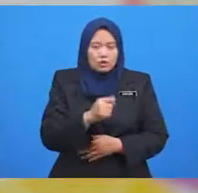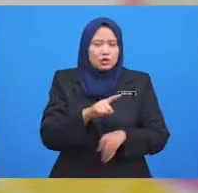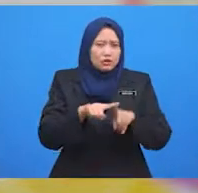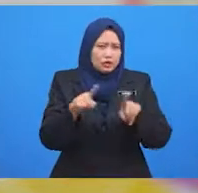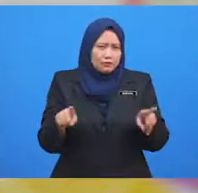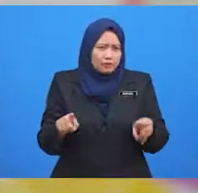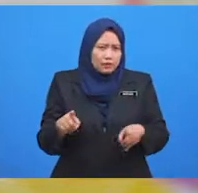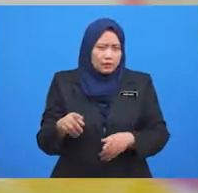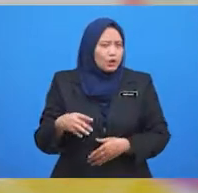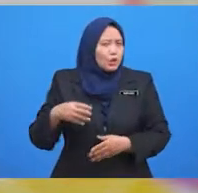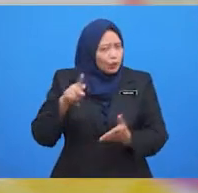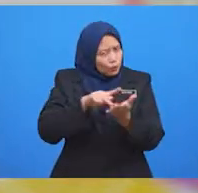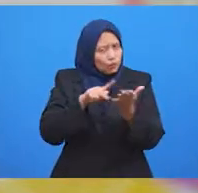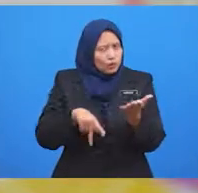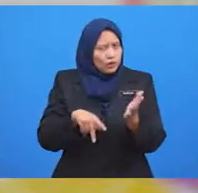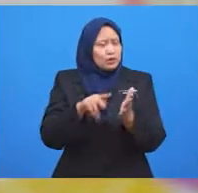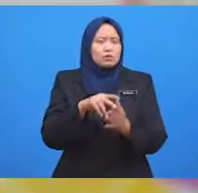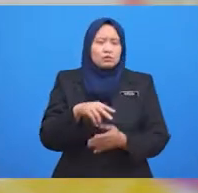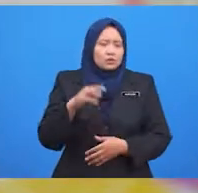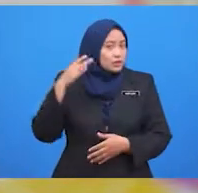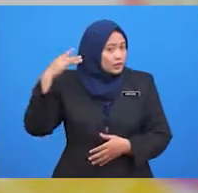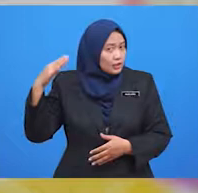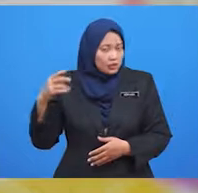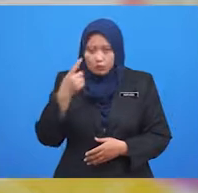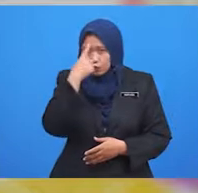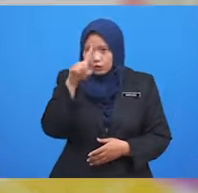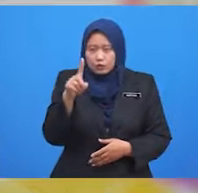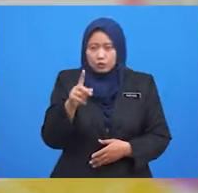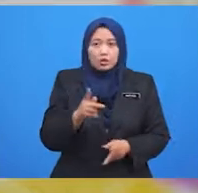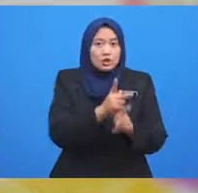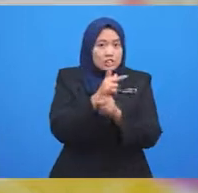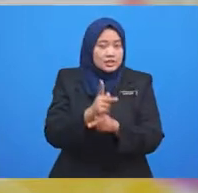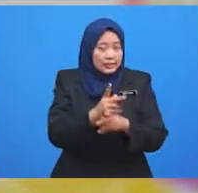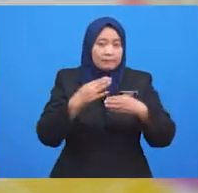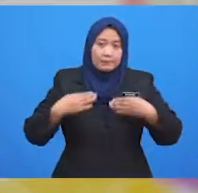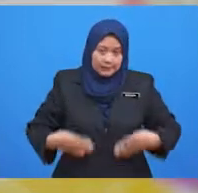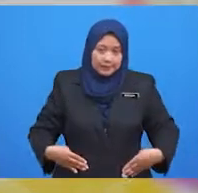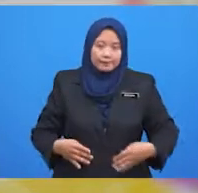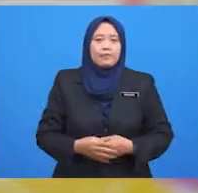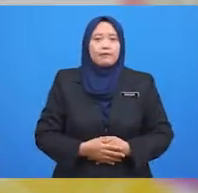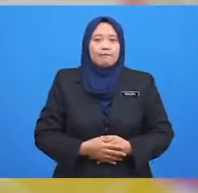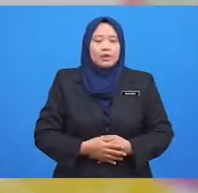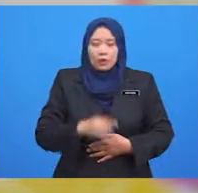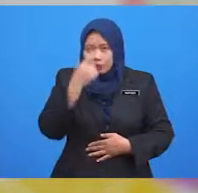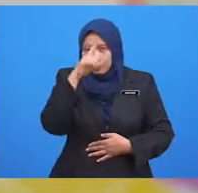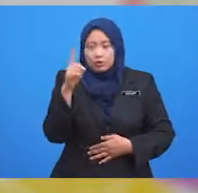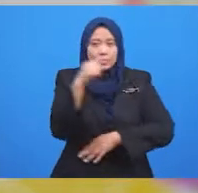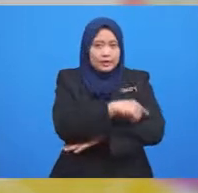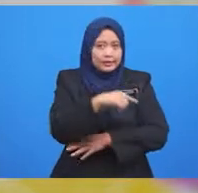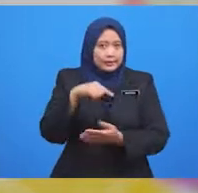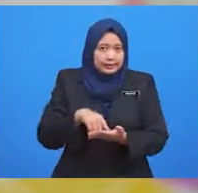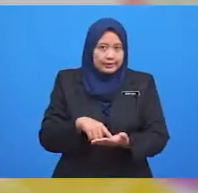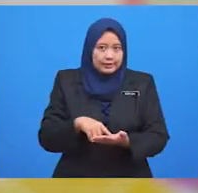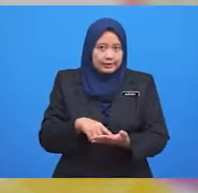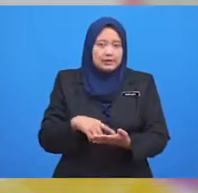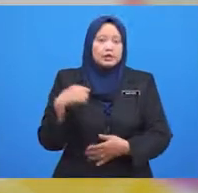bagi penjagaan badan. Menariknya hari ini, kita akan mengenal pasti berkenaan kompetensi unit